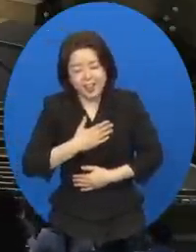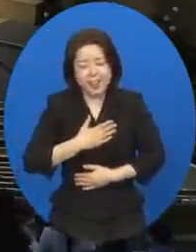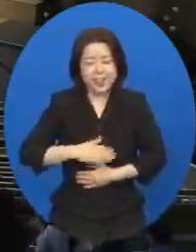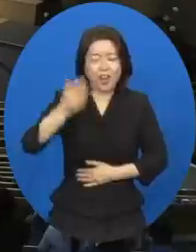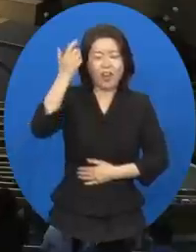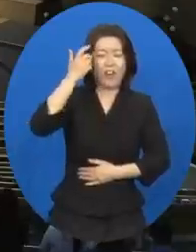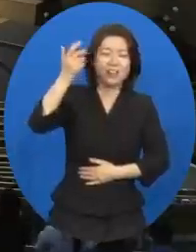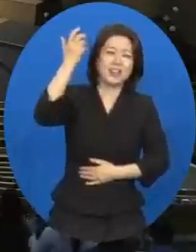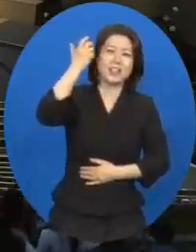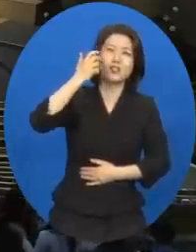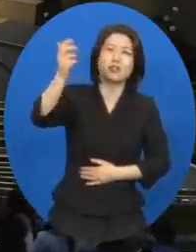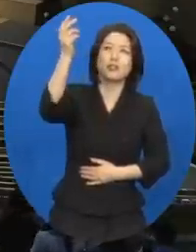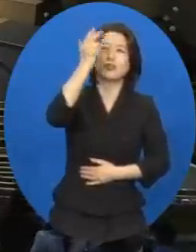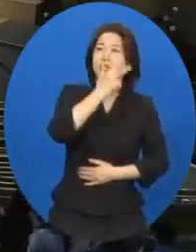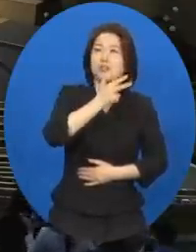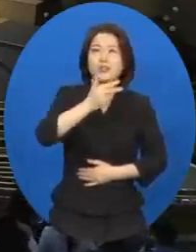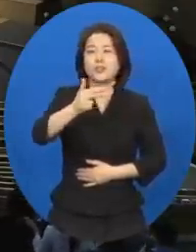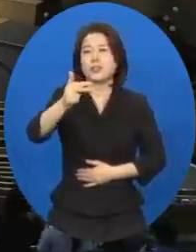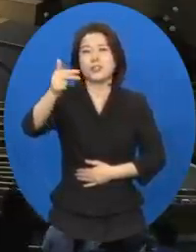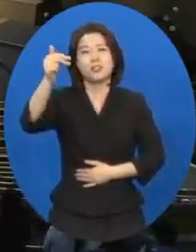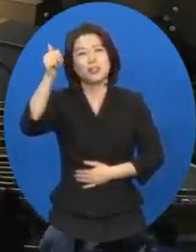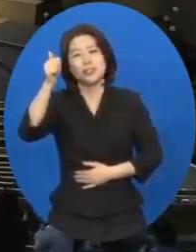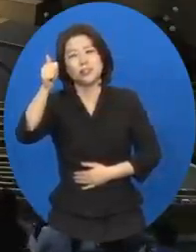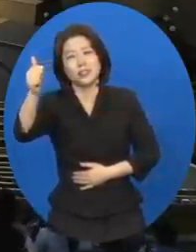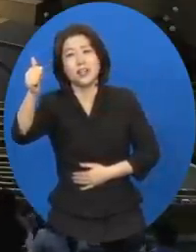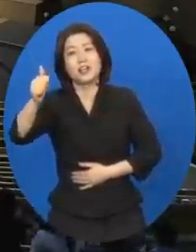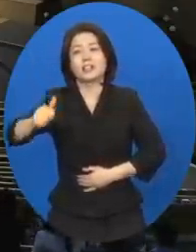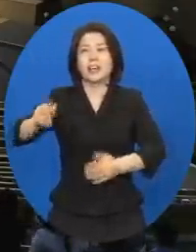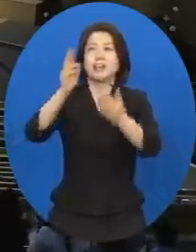내 영이 주를